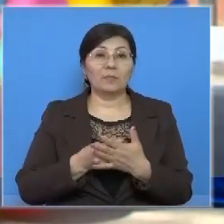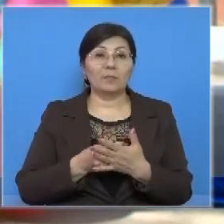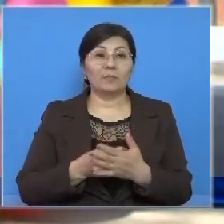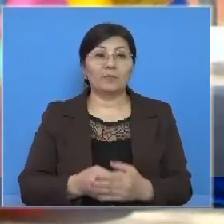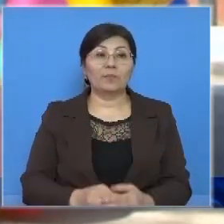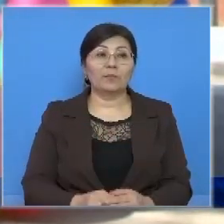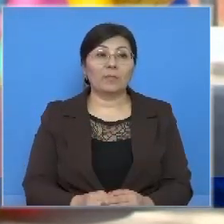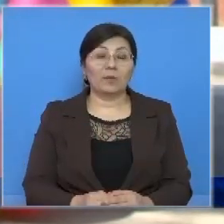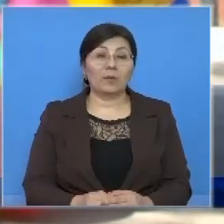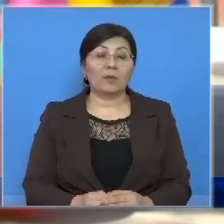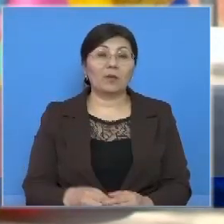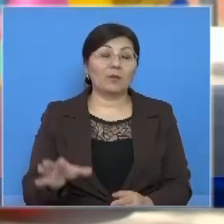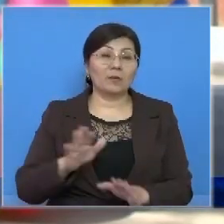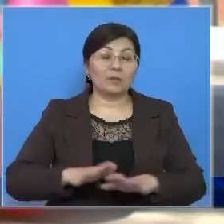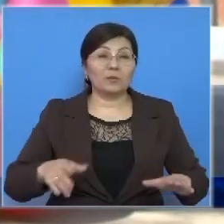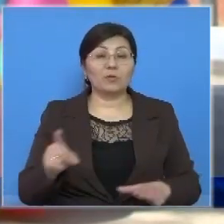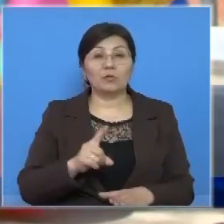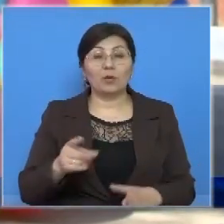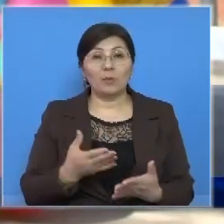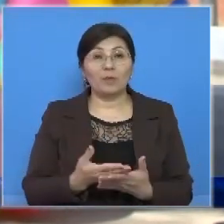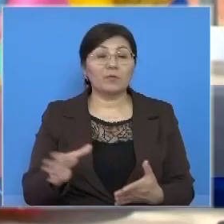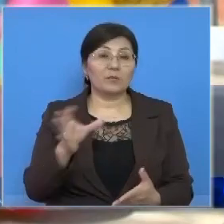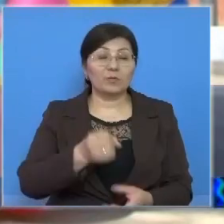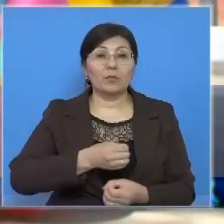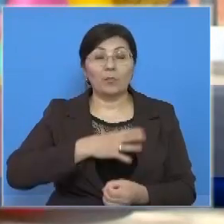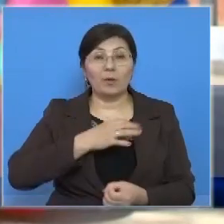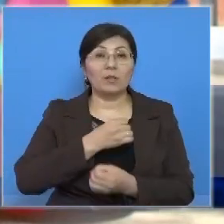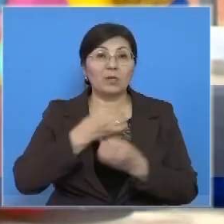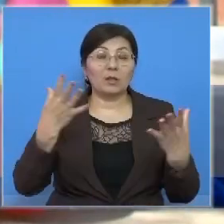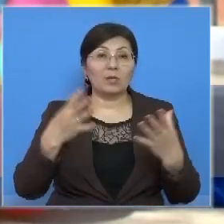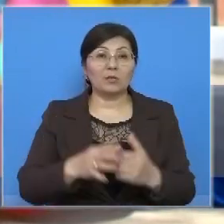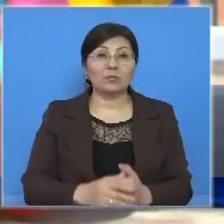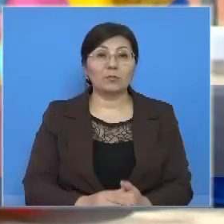однолеткам, чтобы у них все было хорошо, чтобы они провели свои каникулы хорошо.